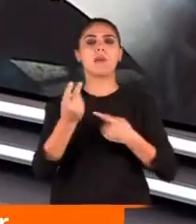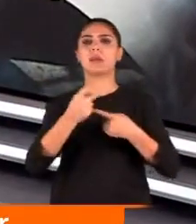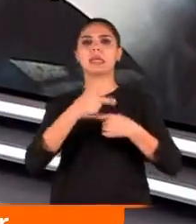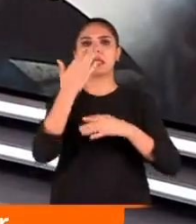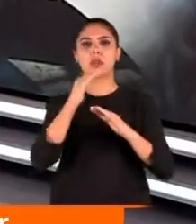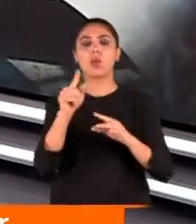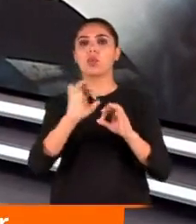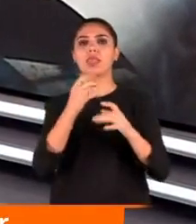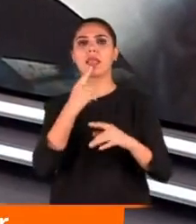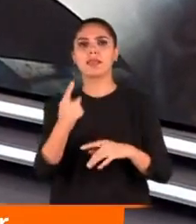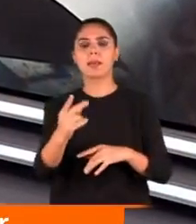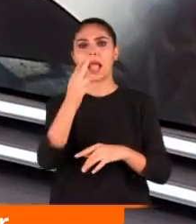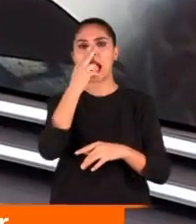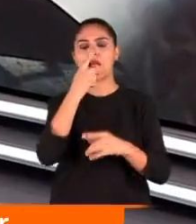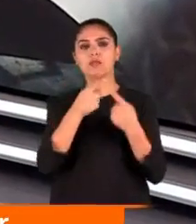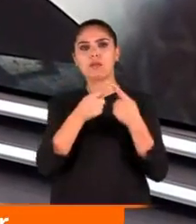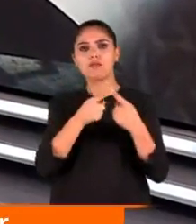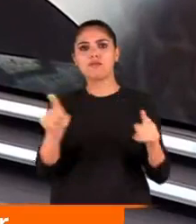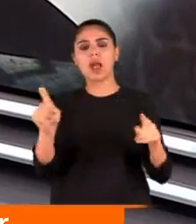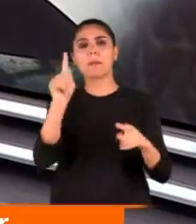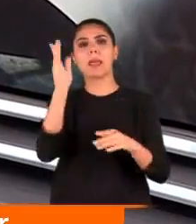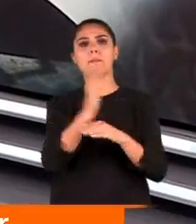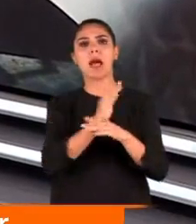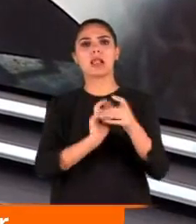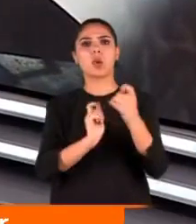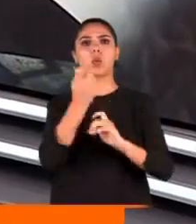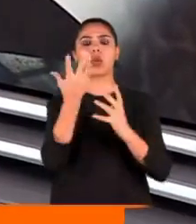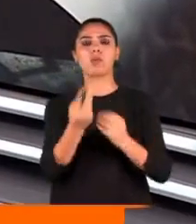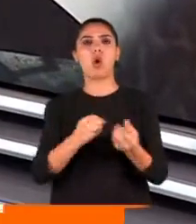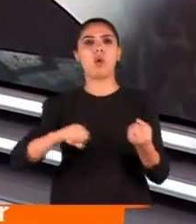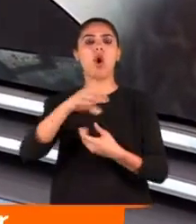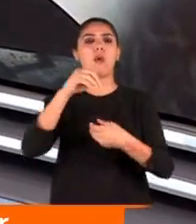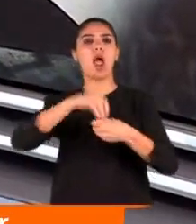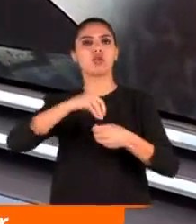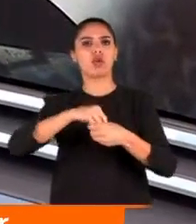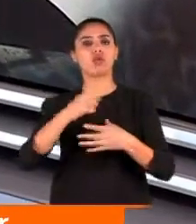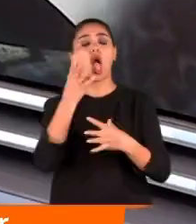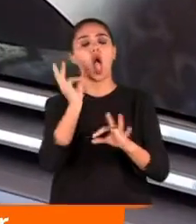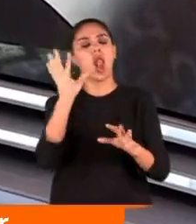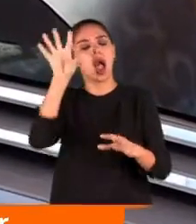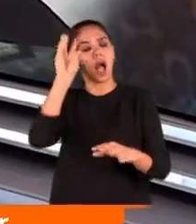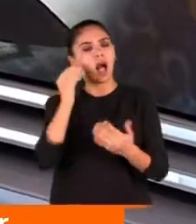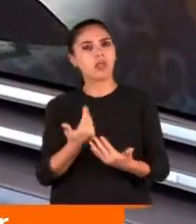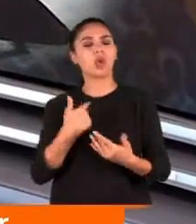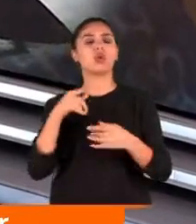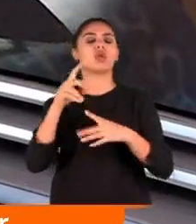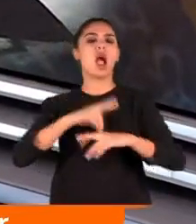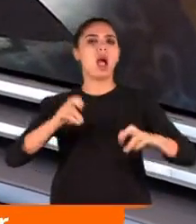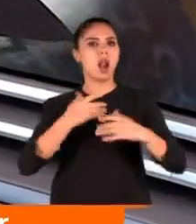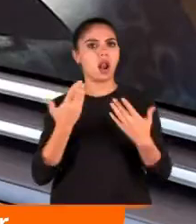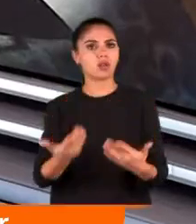Bu da demek oluyor ki alışılmışın dışında bir mühimmat kullanılmış operasyonda. Öyle anlıyoruz. Takipteyiz, bunu da araştırıyoruz